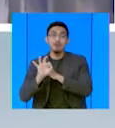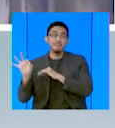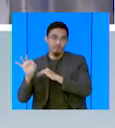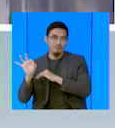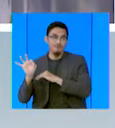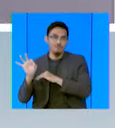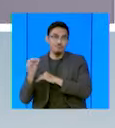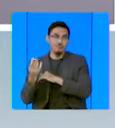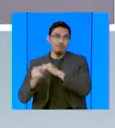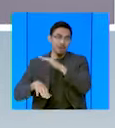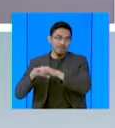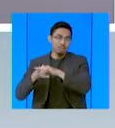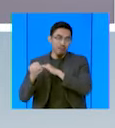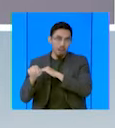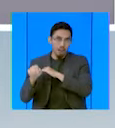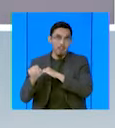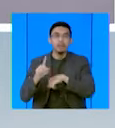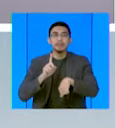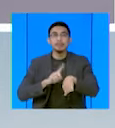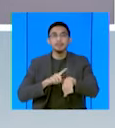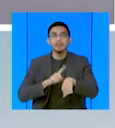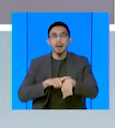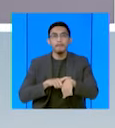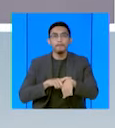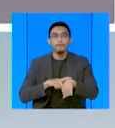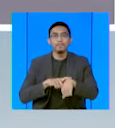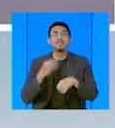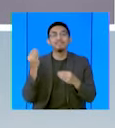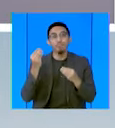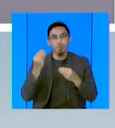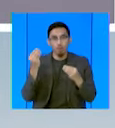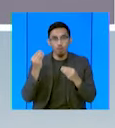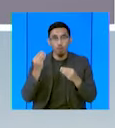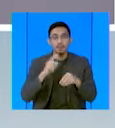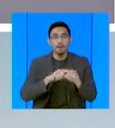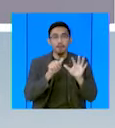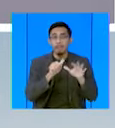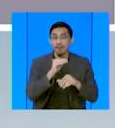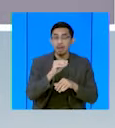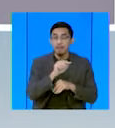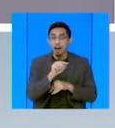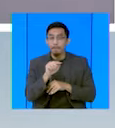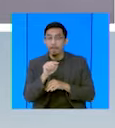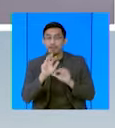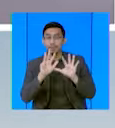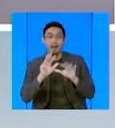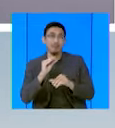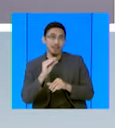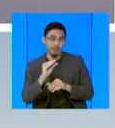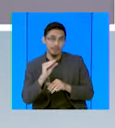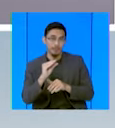untuk tarif maksimal di pada jam-jam sibuk mulai dari 6 pagi hingga pukul 9 pagi, kemudian